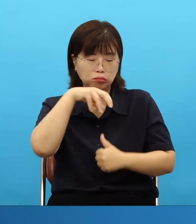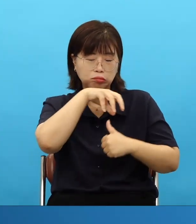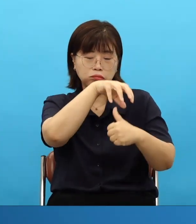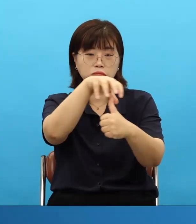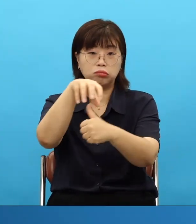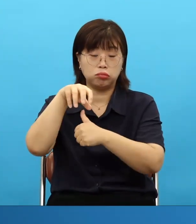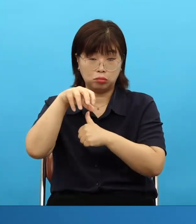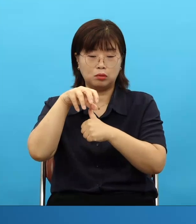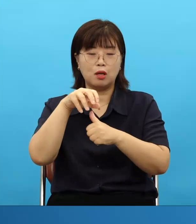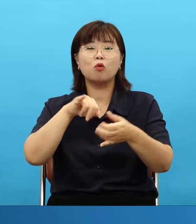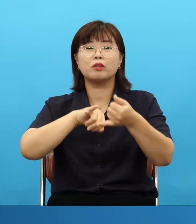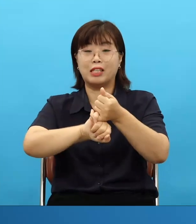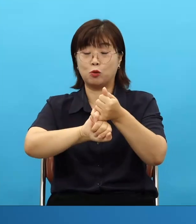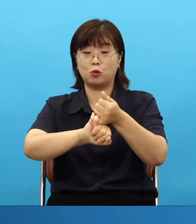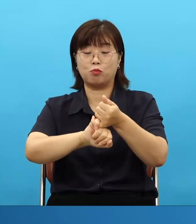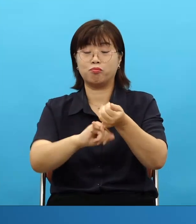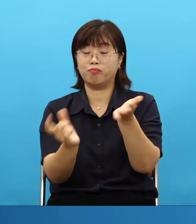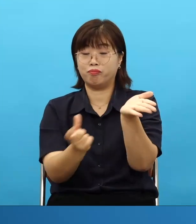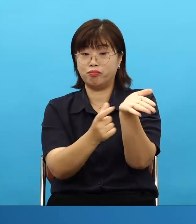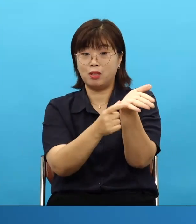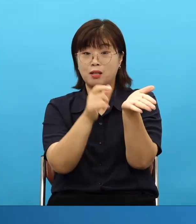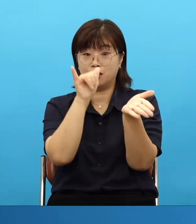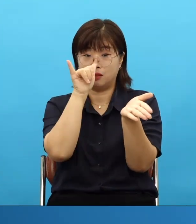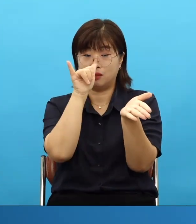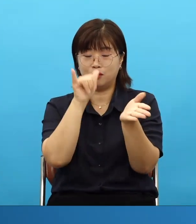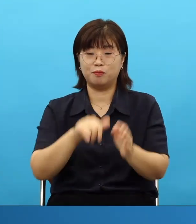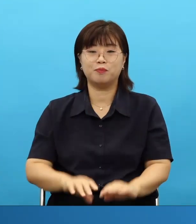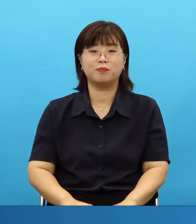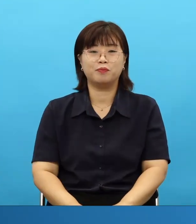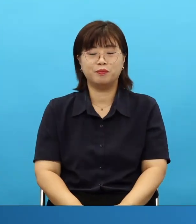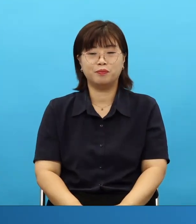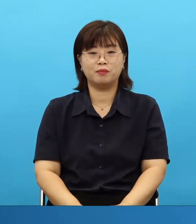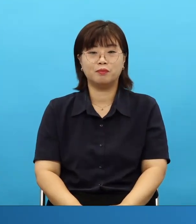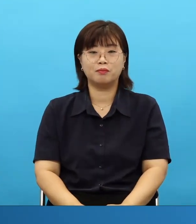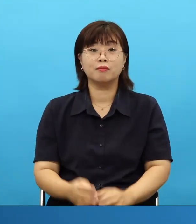8번째 발판입니다. Eighth footstool.